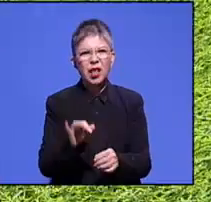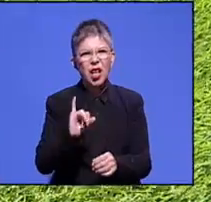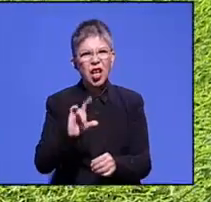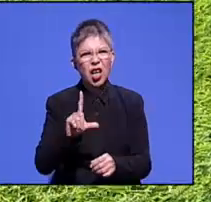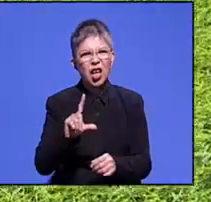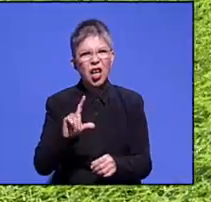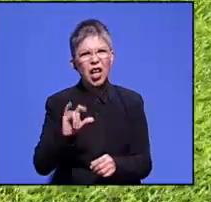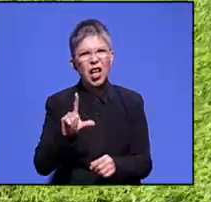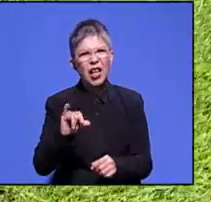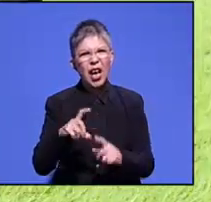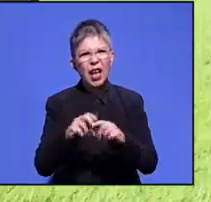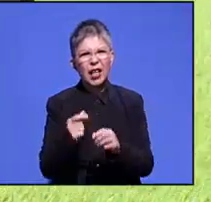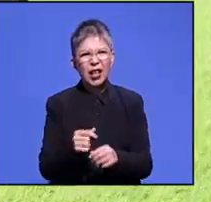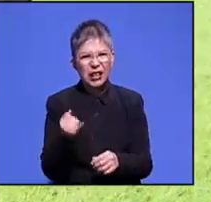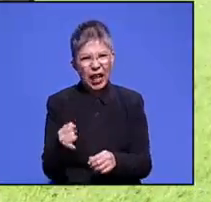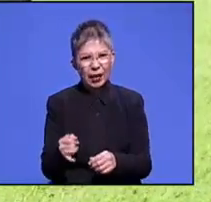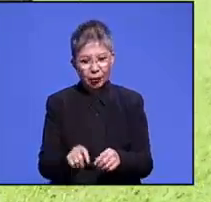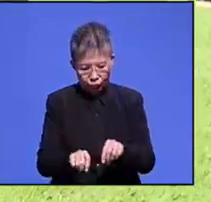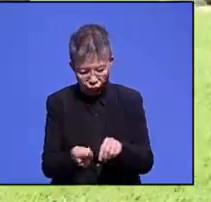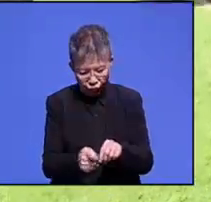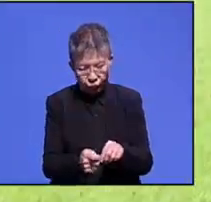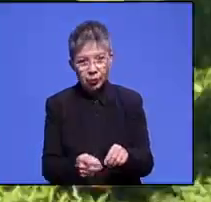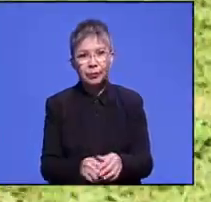mudah tumbuh disela rumput utama